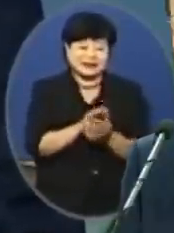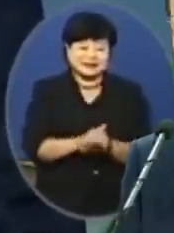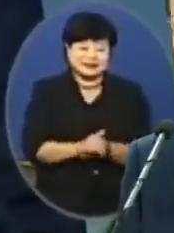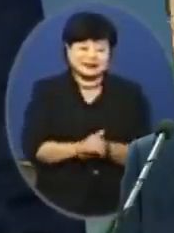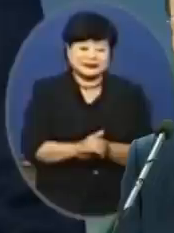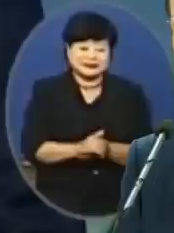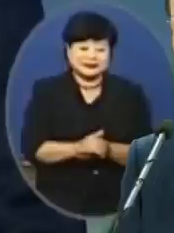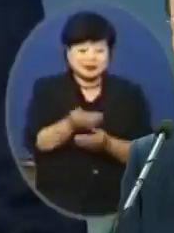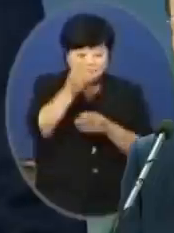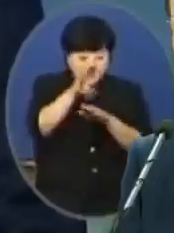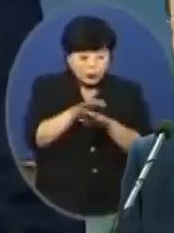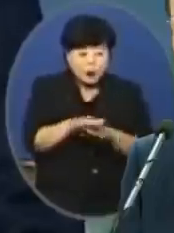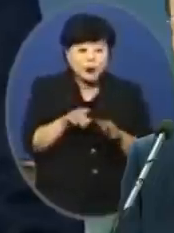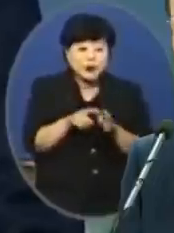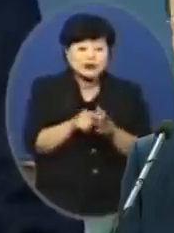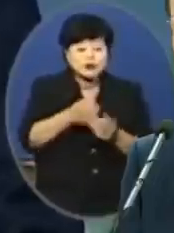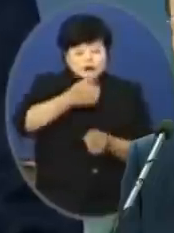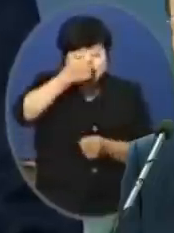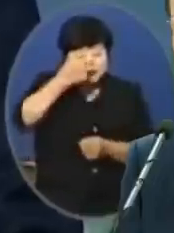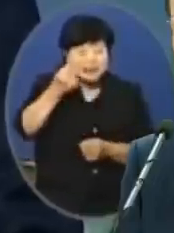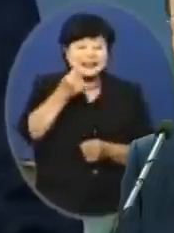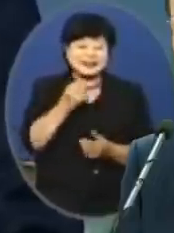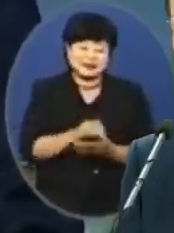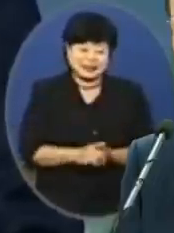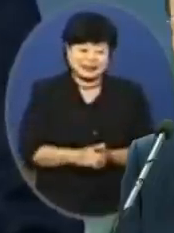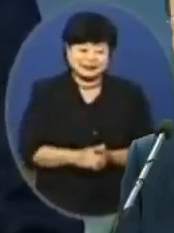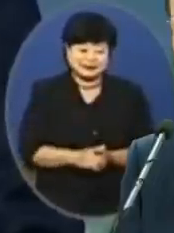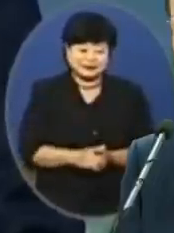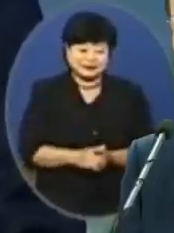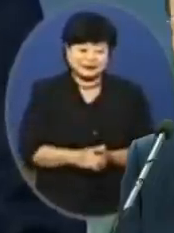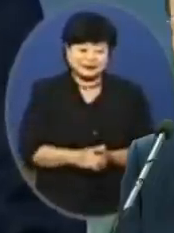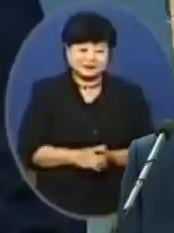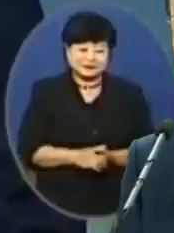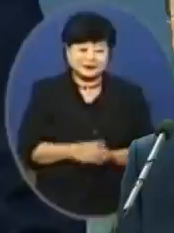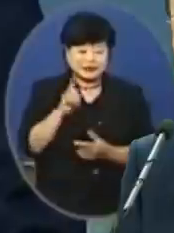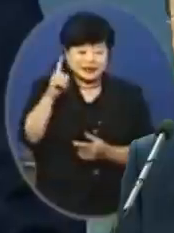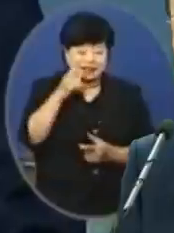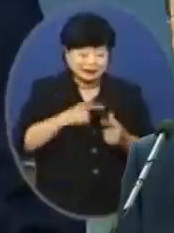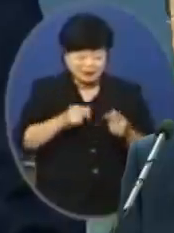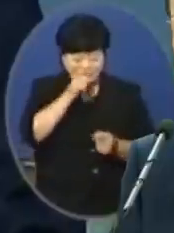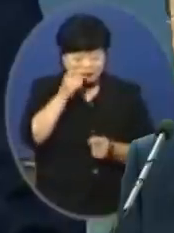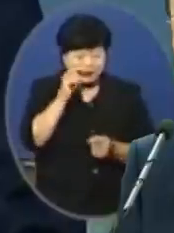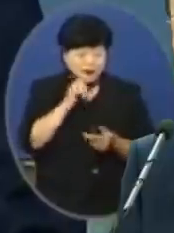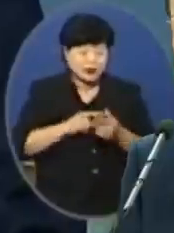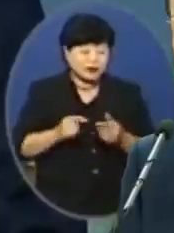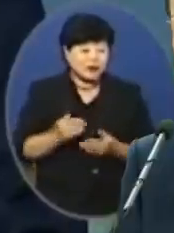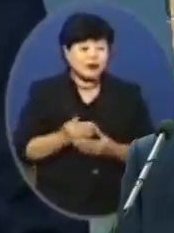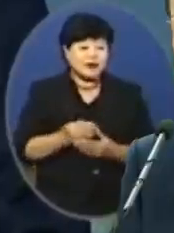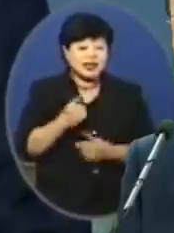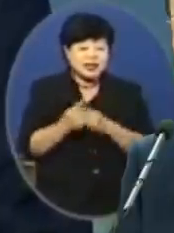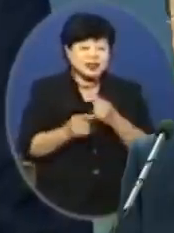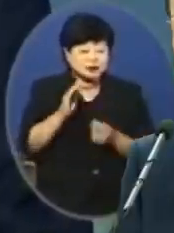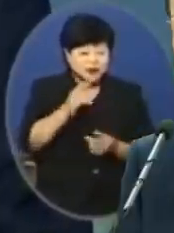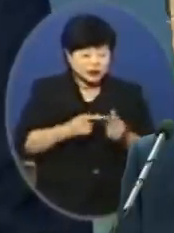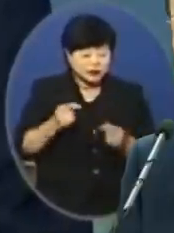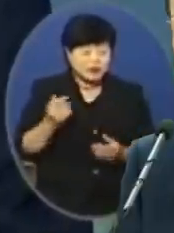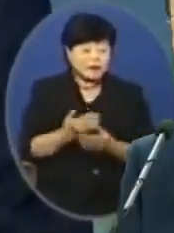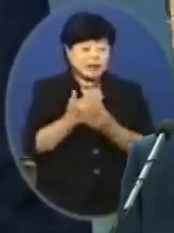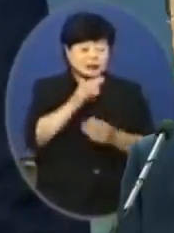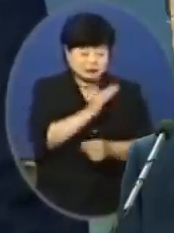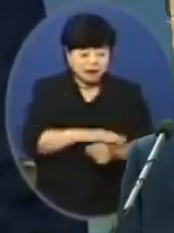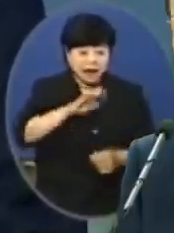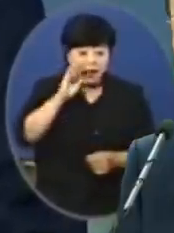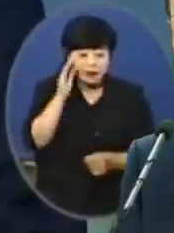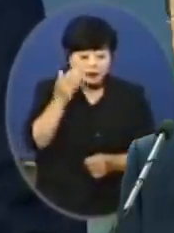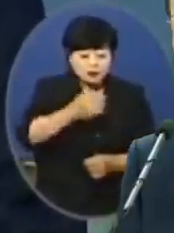또 교인들을 위해서 꿈을 꾸어야 돼요. 내일은 오늘보다 다음 달은 금번 달보다 명년은 금년보다 더 잘